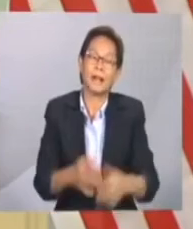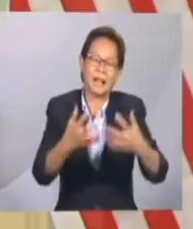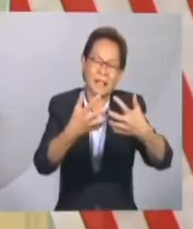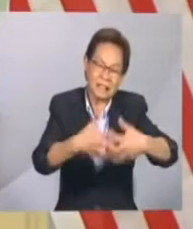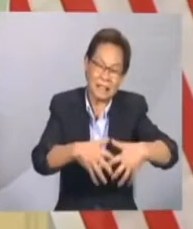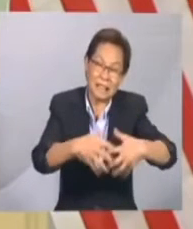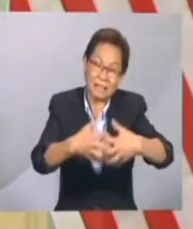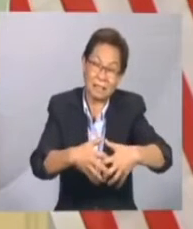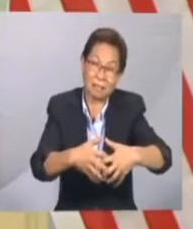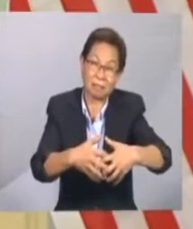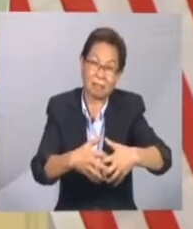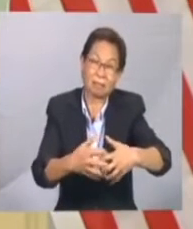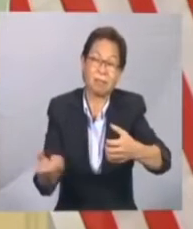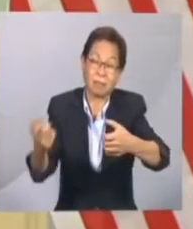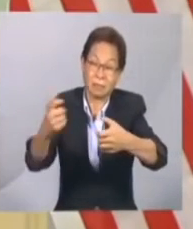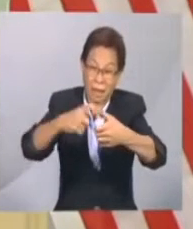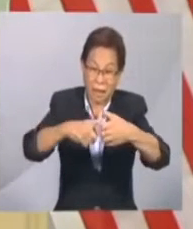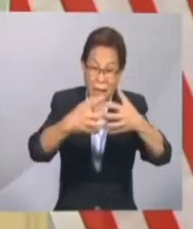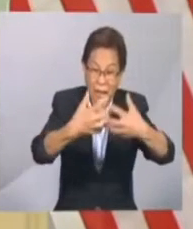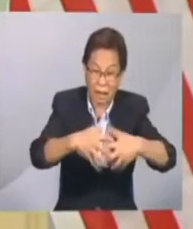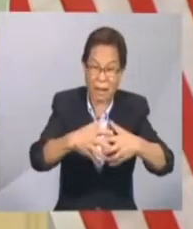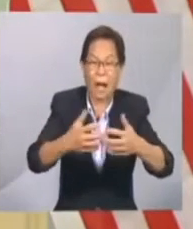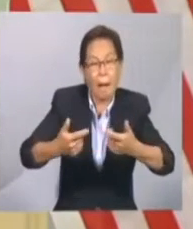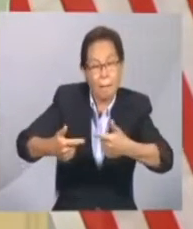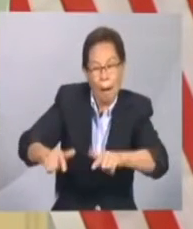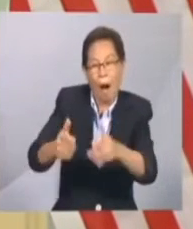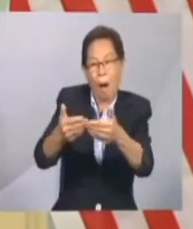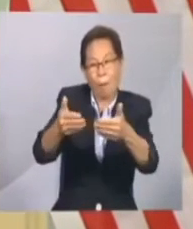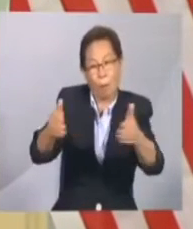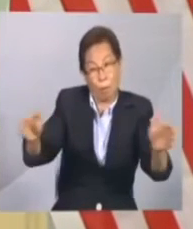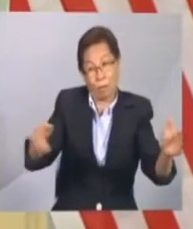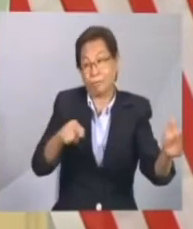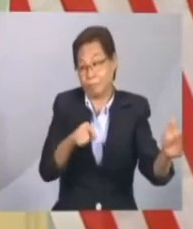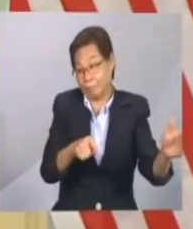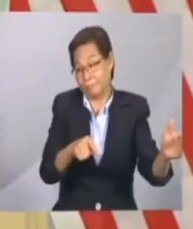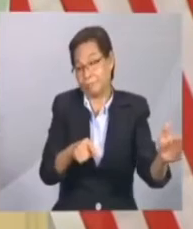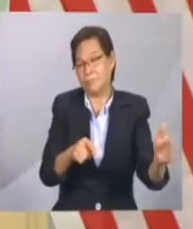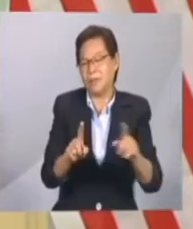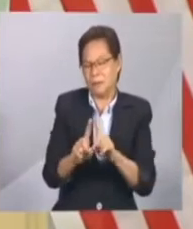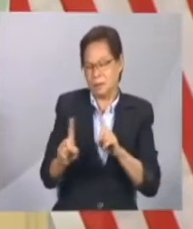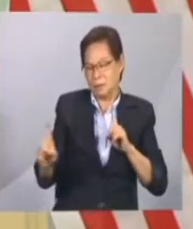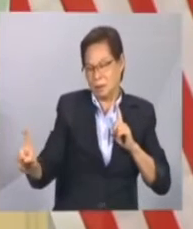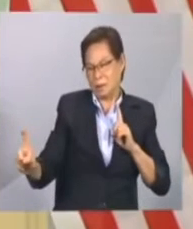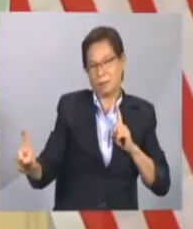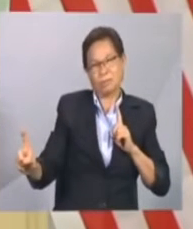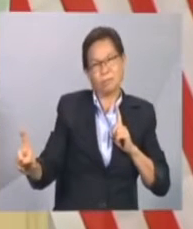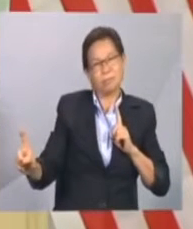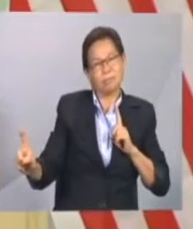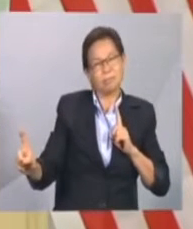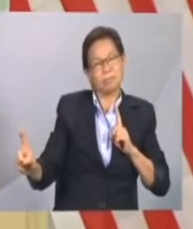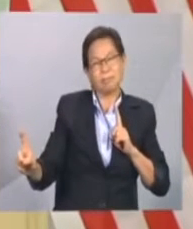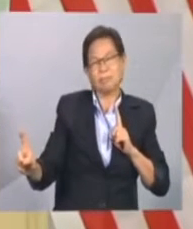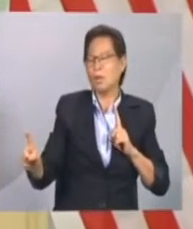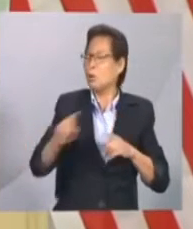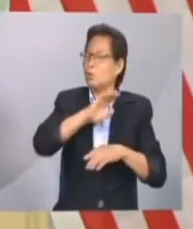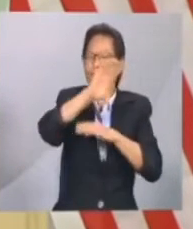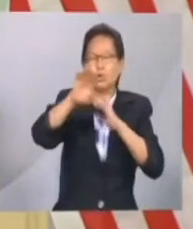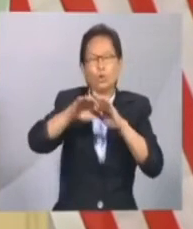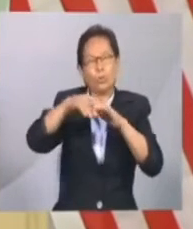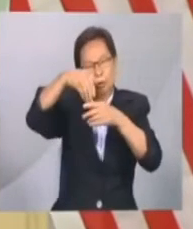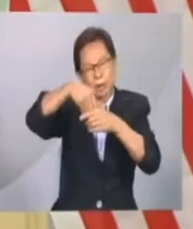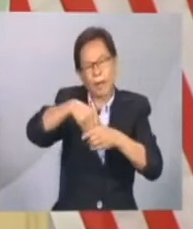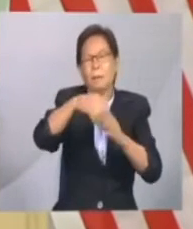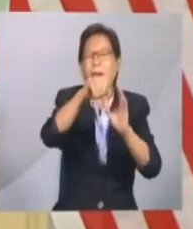kilang-kilang yang dibenarkan dibuka tadi, sebenarnya dari segi penjarakan sosial dan sebagainya, semuanya terdapat di